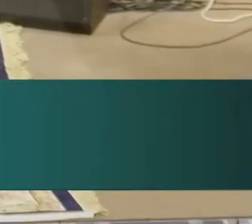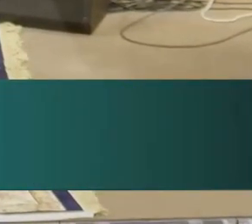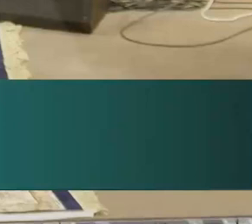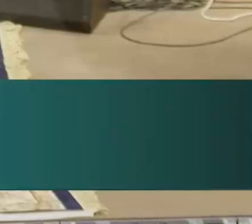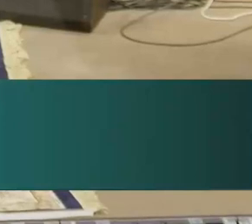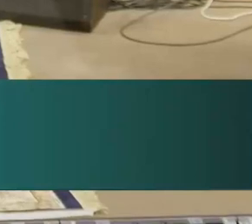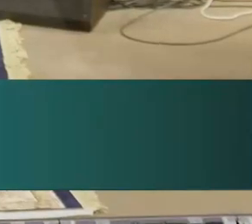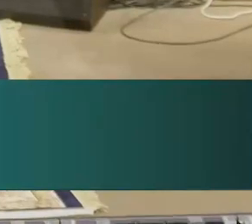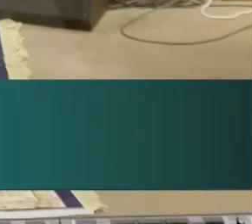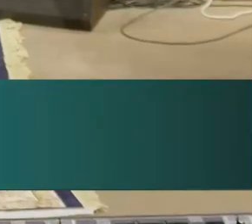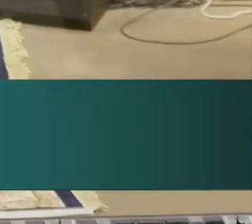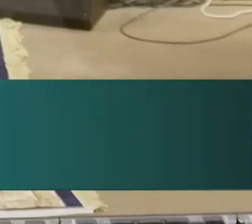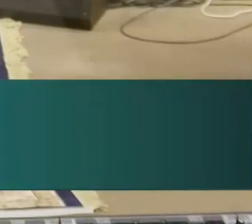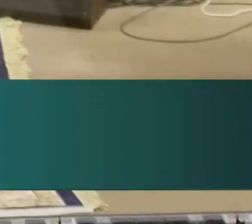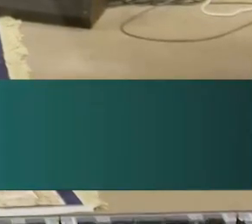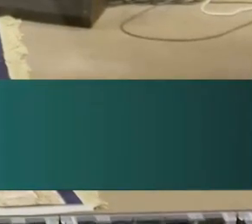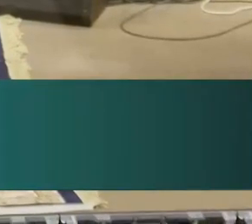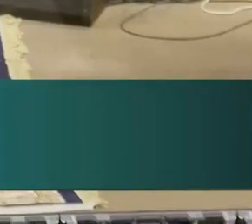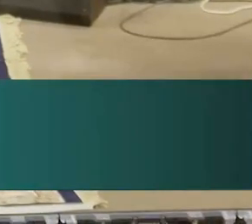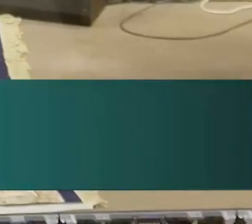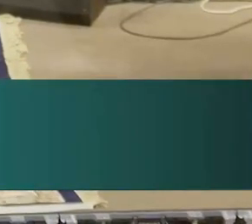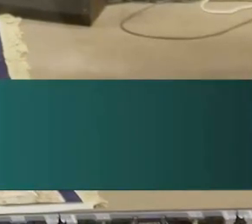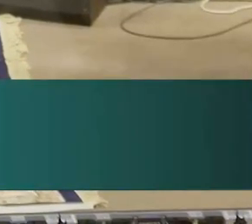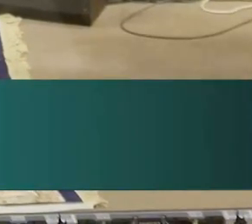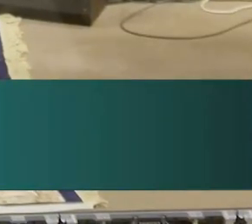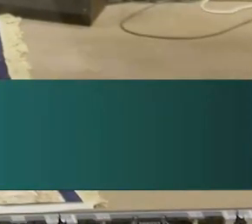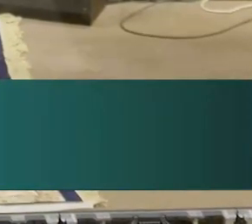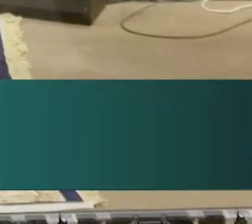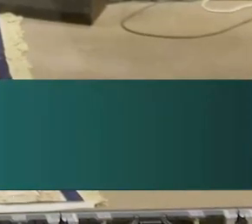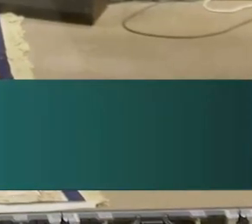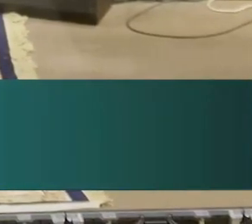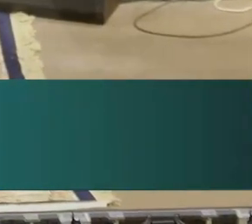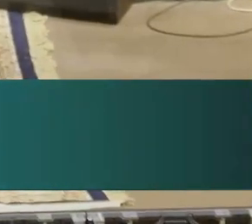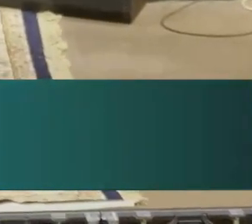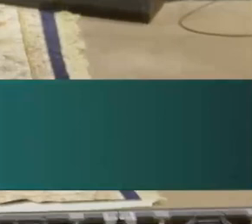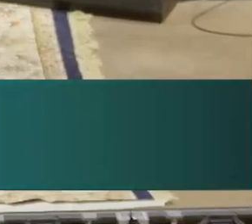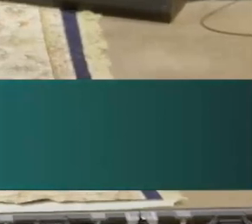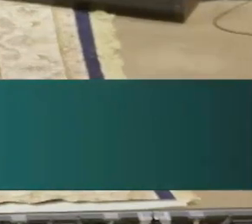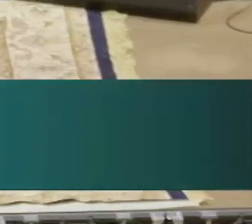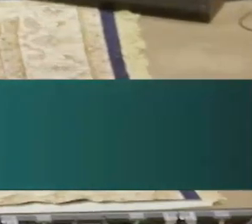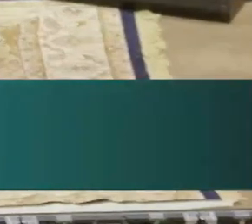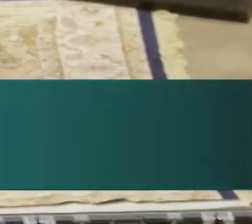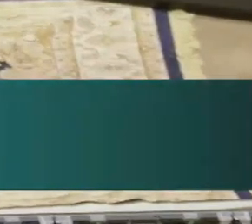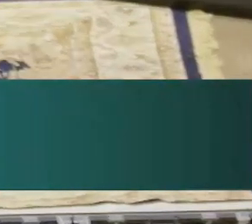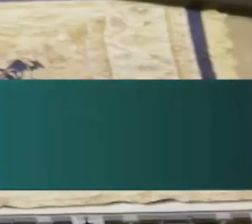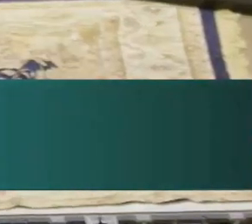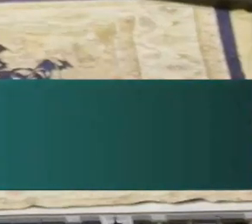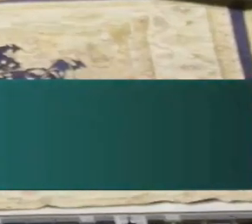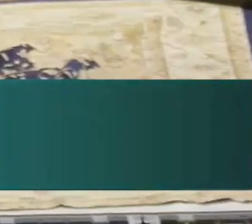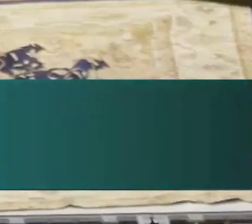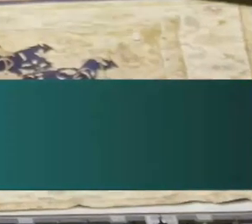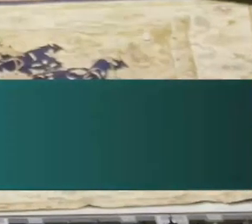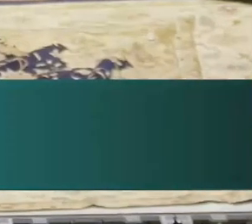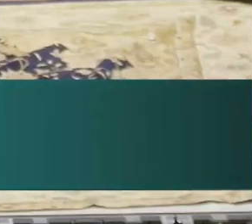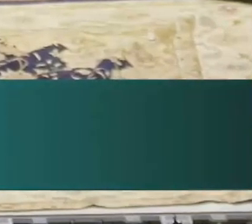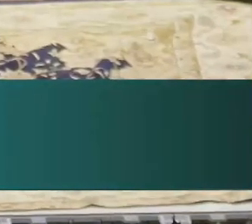Nous faisons donc les fonctions d'ambassadeur pour Christ. Nous faisons les fonctions d'ambassadeur pour Christ. Tu es